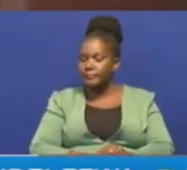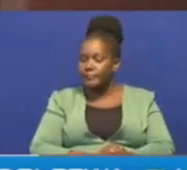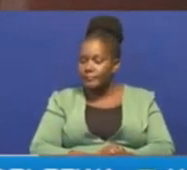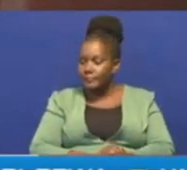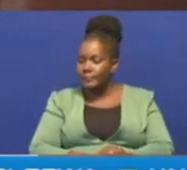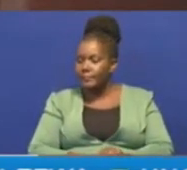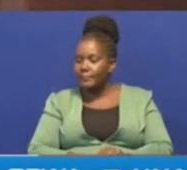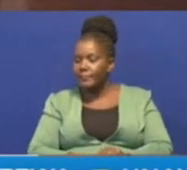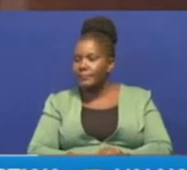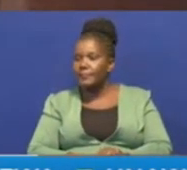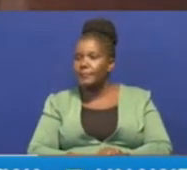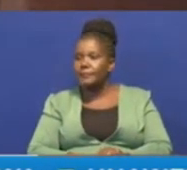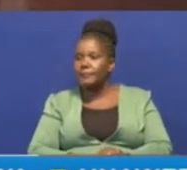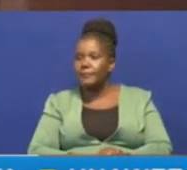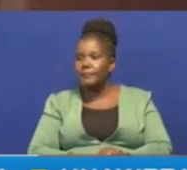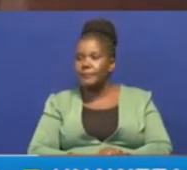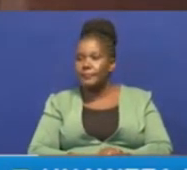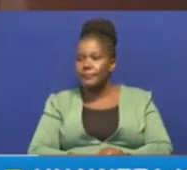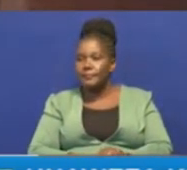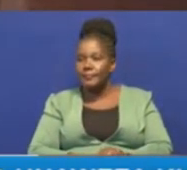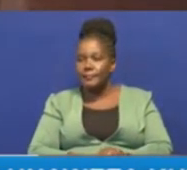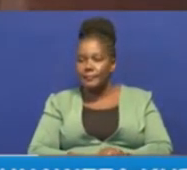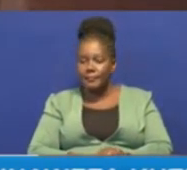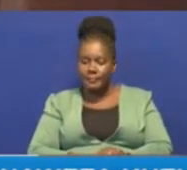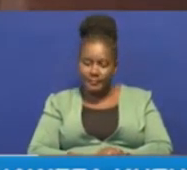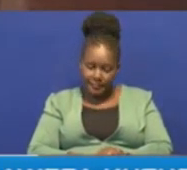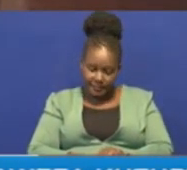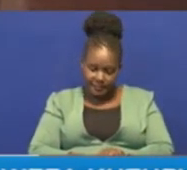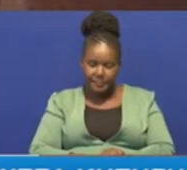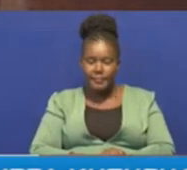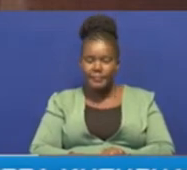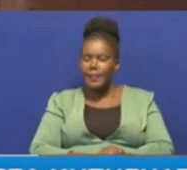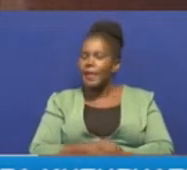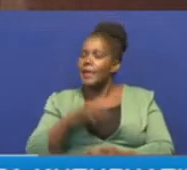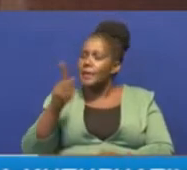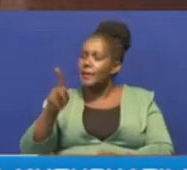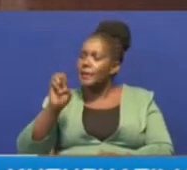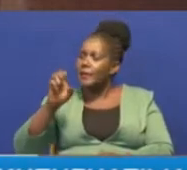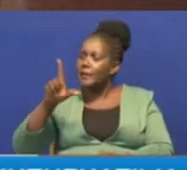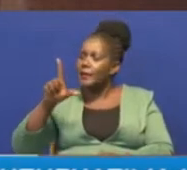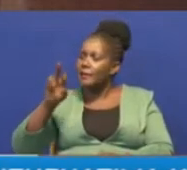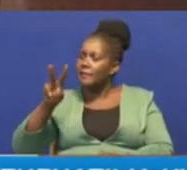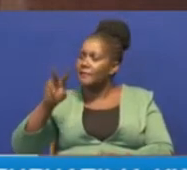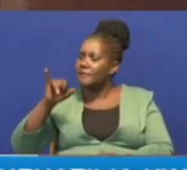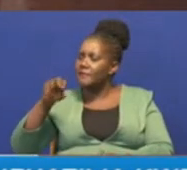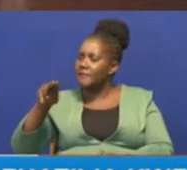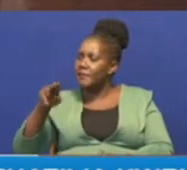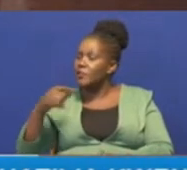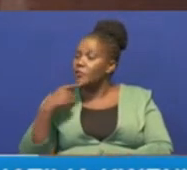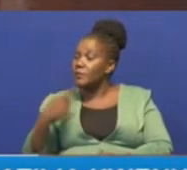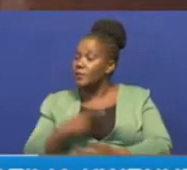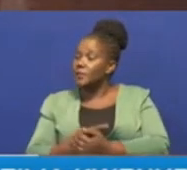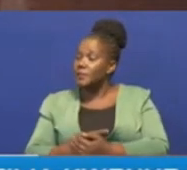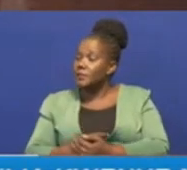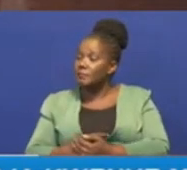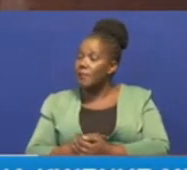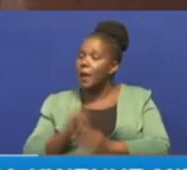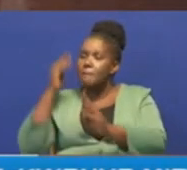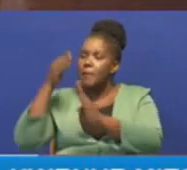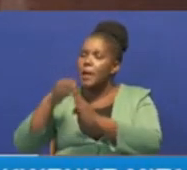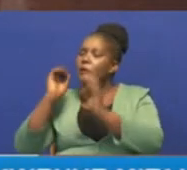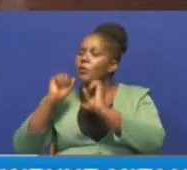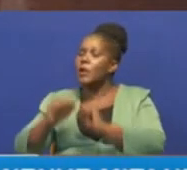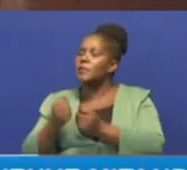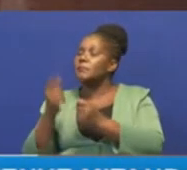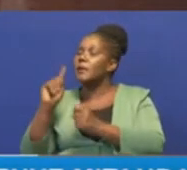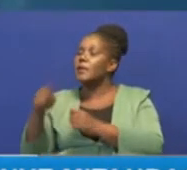Amekimbia. Kevin nakumbuka alisema malengo yako lazima uyaweke wazi. Nikataka kuudadavue kidogo kwamba wazi kwa hilo kuweka mchanganuo kwamba anahitaji kina hiki